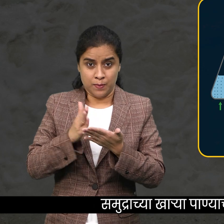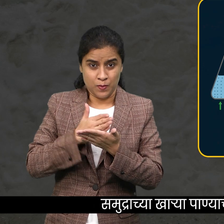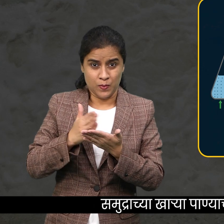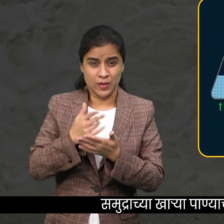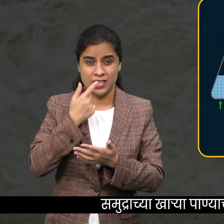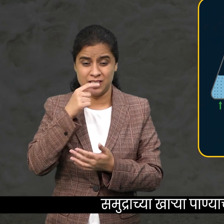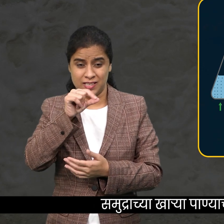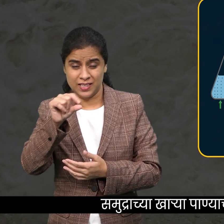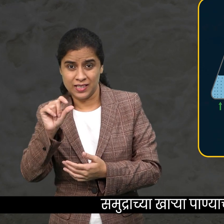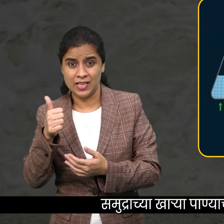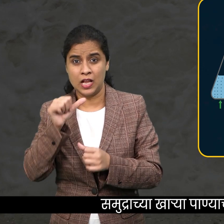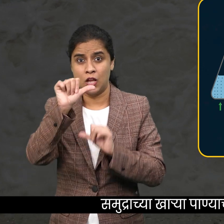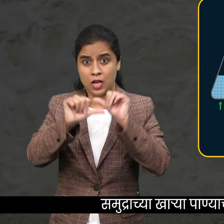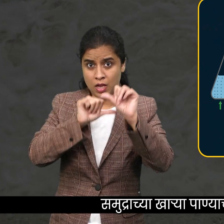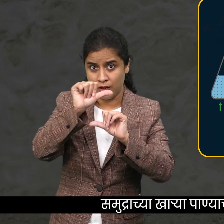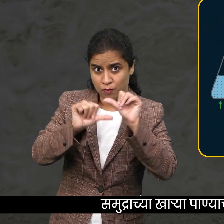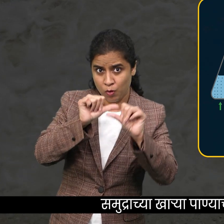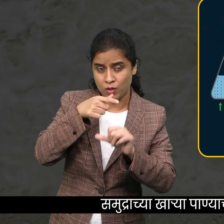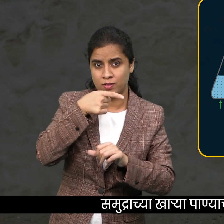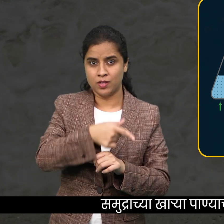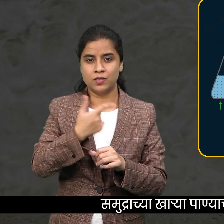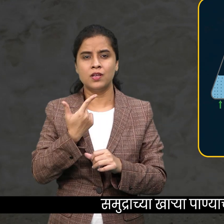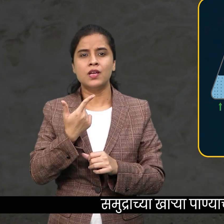समुद्राच्या खाऱ्या पाण्याचे गोड्या पाण्यात रूपांतर करण्याची